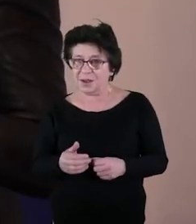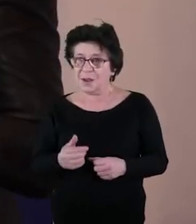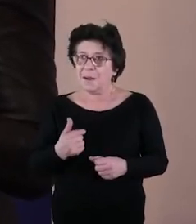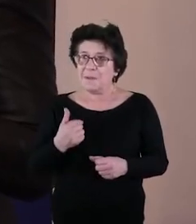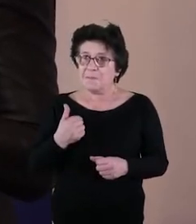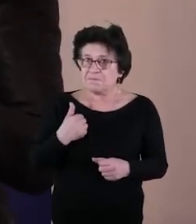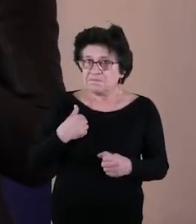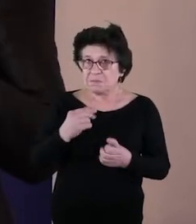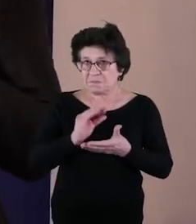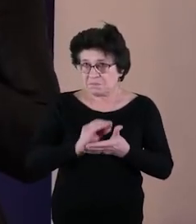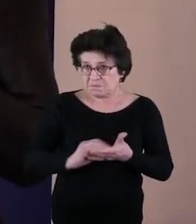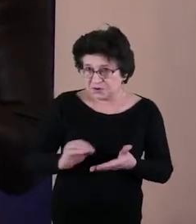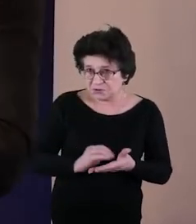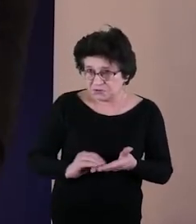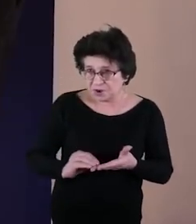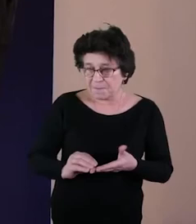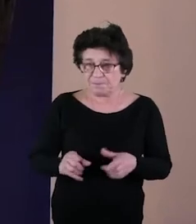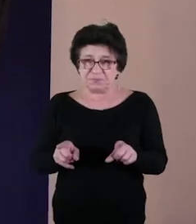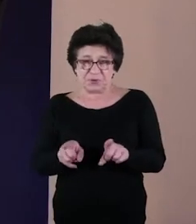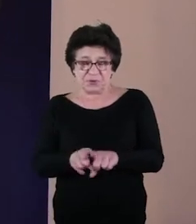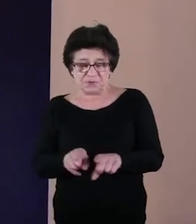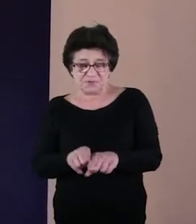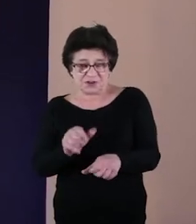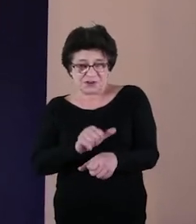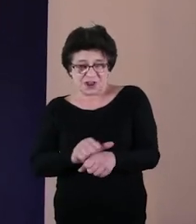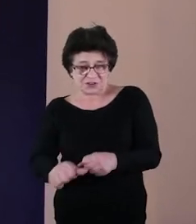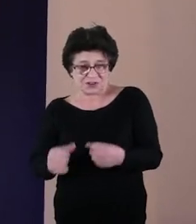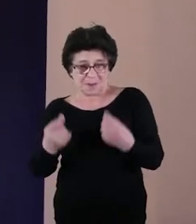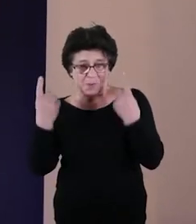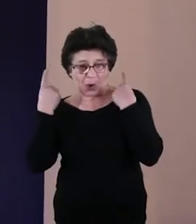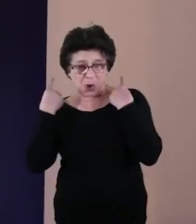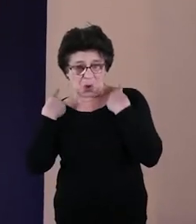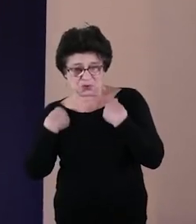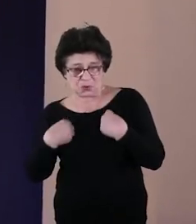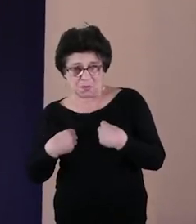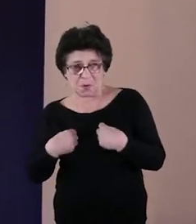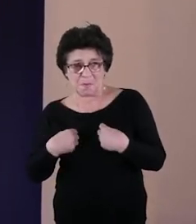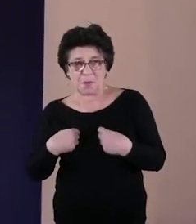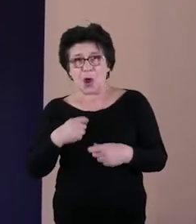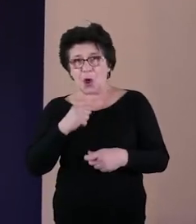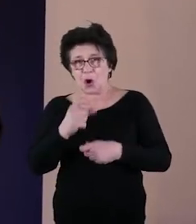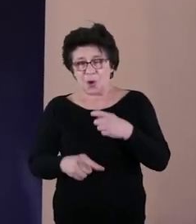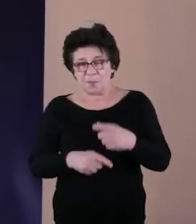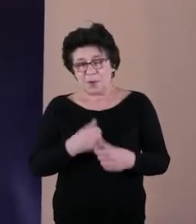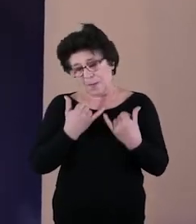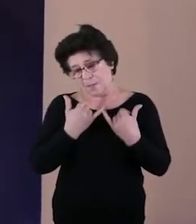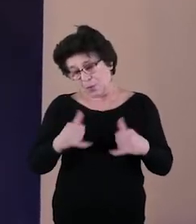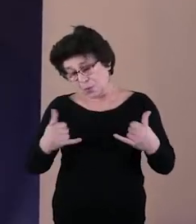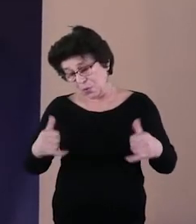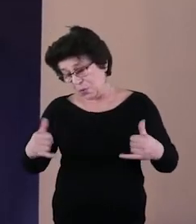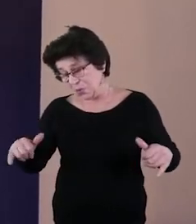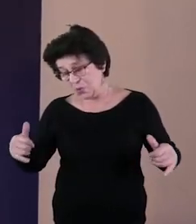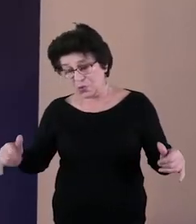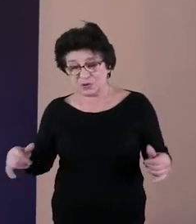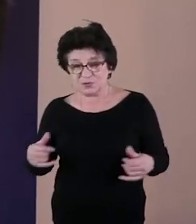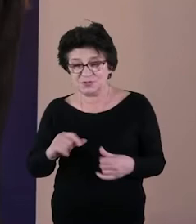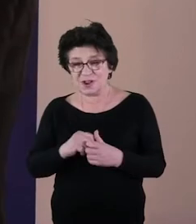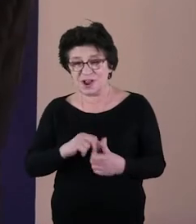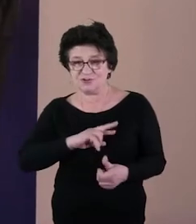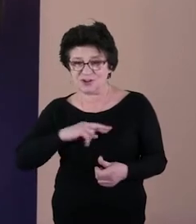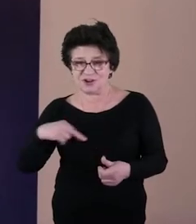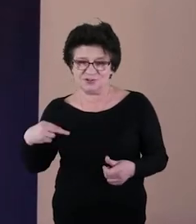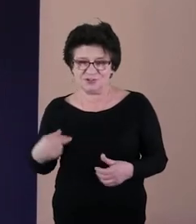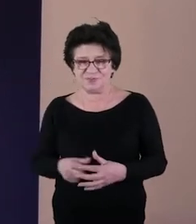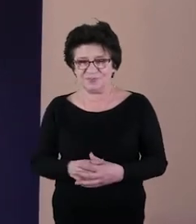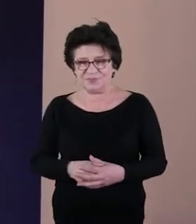pisarstwa jest osobą która zajmowała się w życiu też innymi rzeczami i tutaj chętnie również z tego Posłuchamy